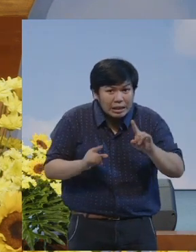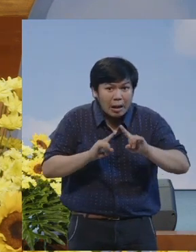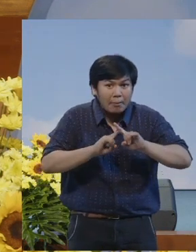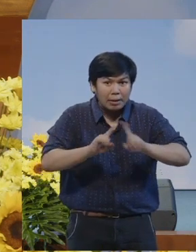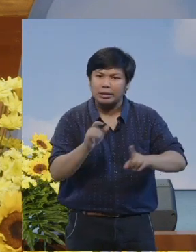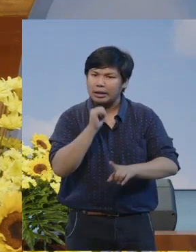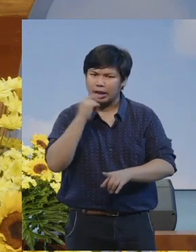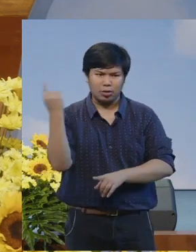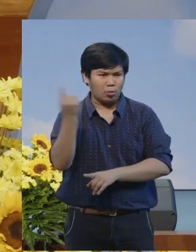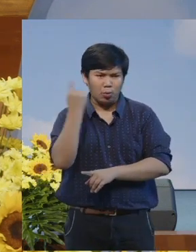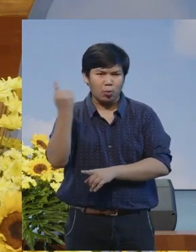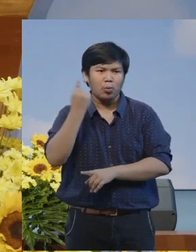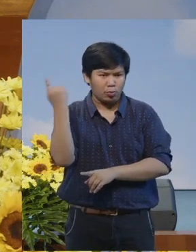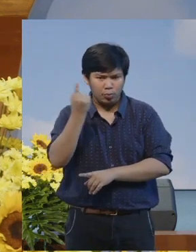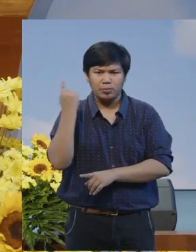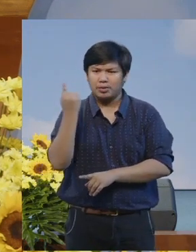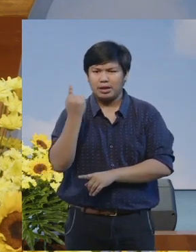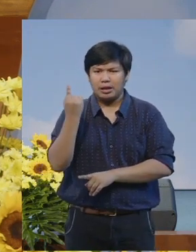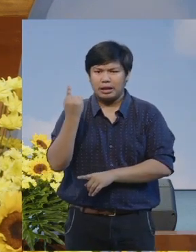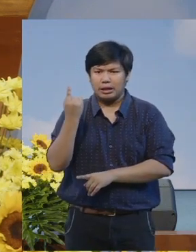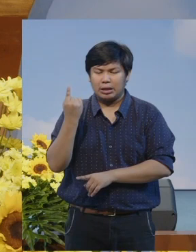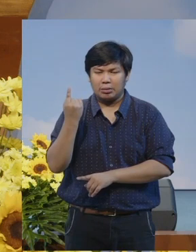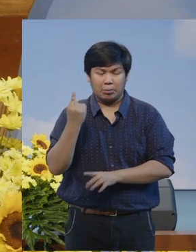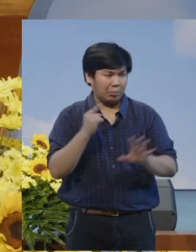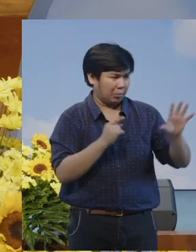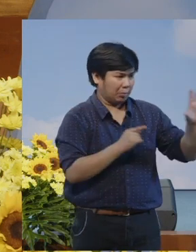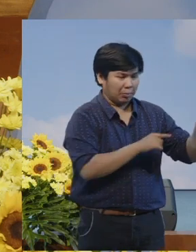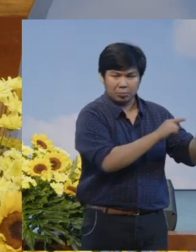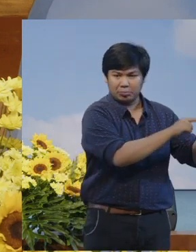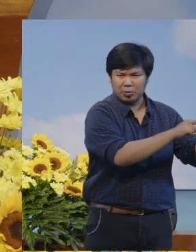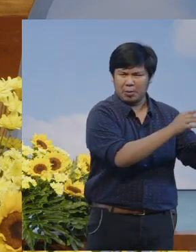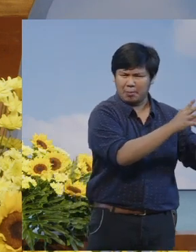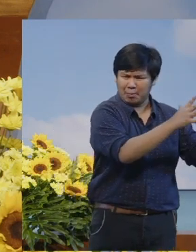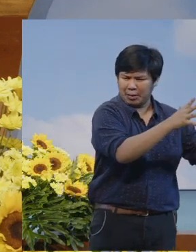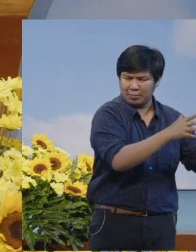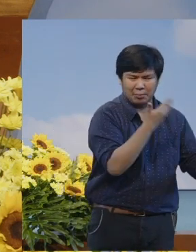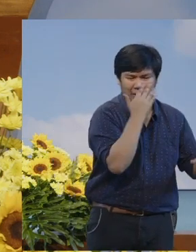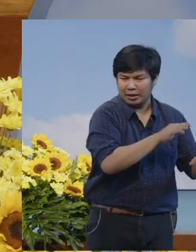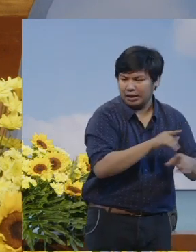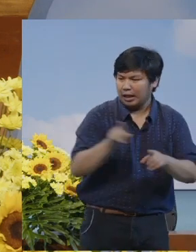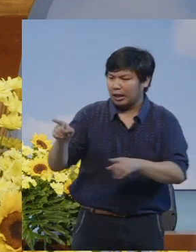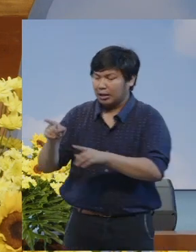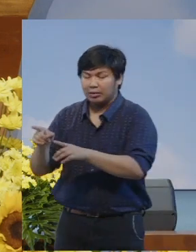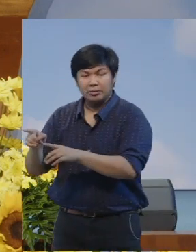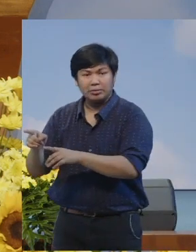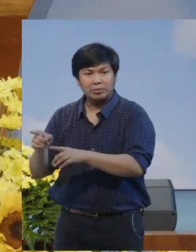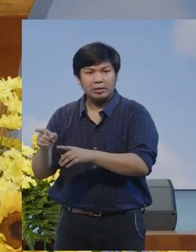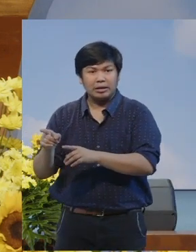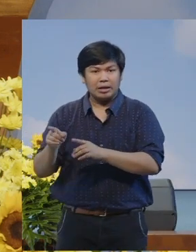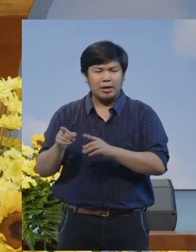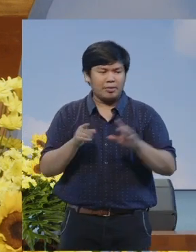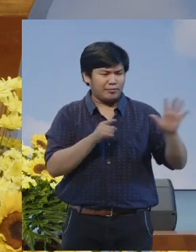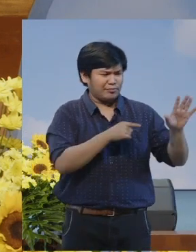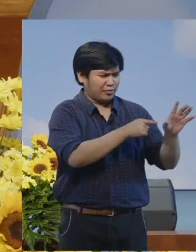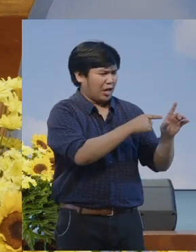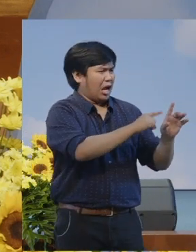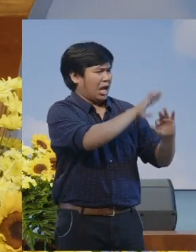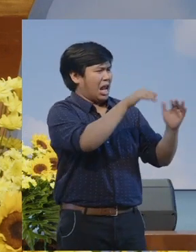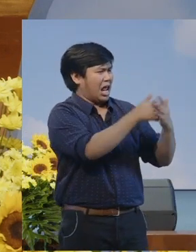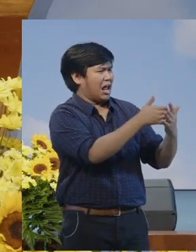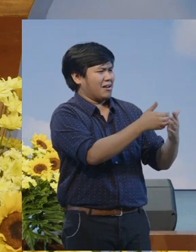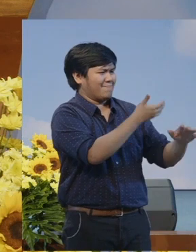palagi. Ang isang extreme ay sisisihin natin lahat ng yan sa demonyo. Eh mga